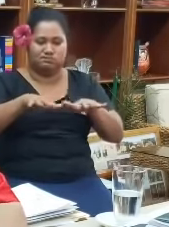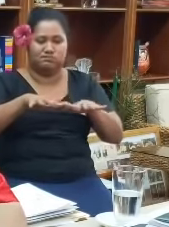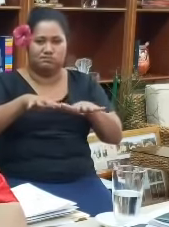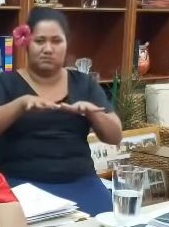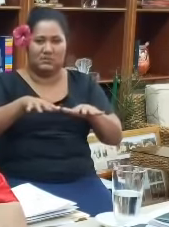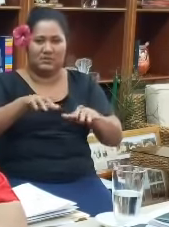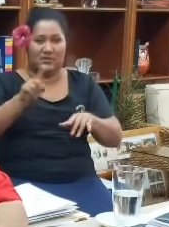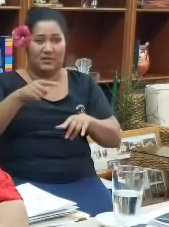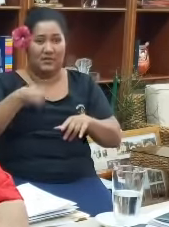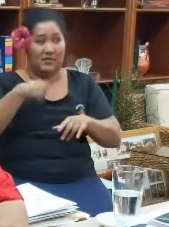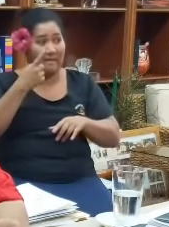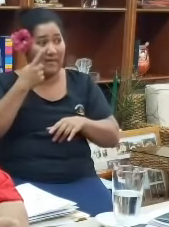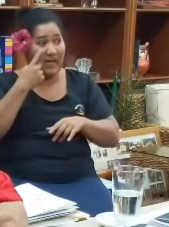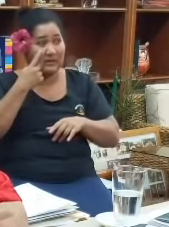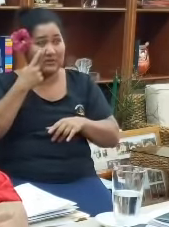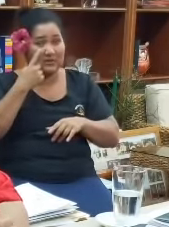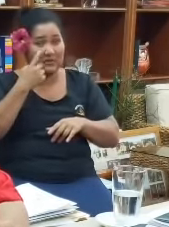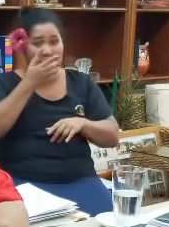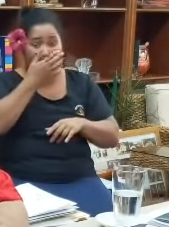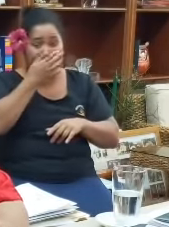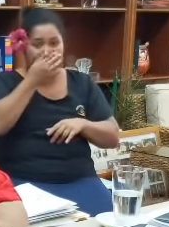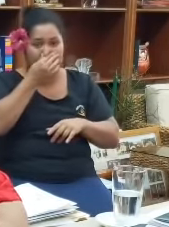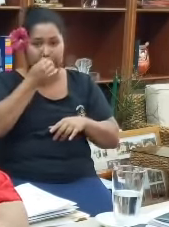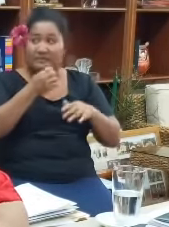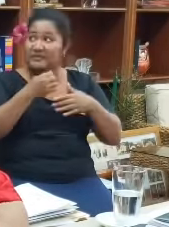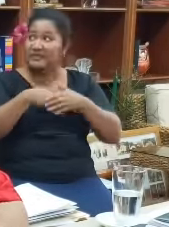ka ke vai aku yo New